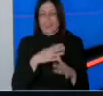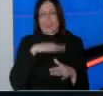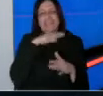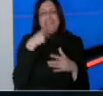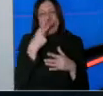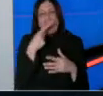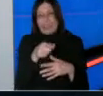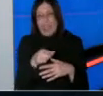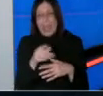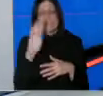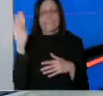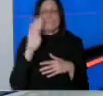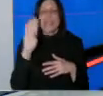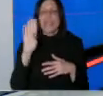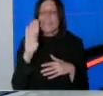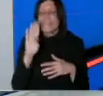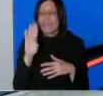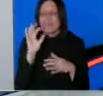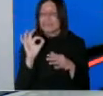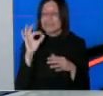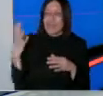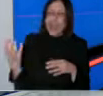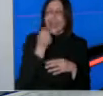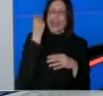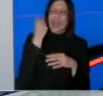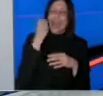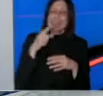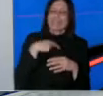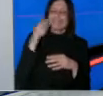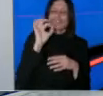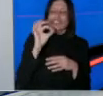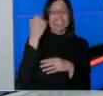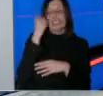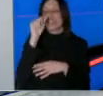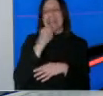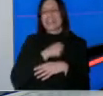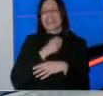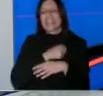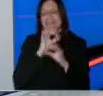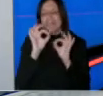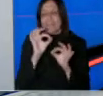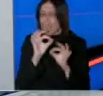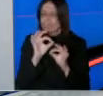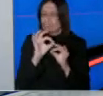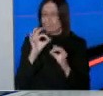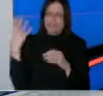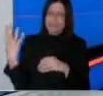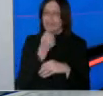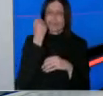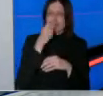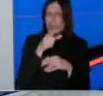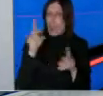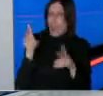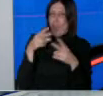שלך. נתניהו שוטה את הציונות הדתית, שוטה אותה ממקש. זה, הוא לא